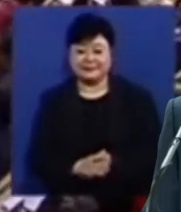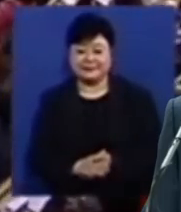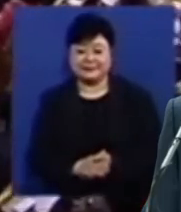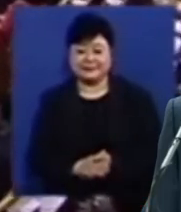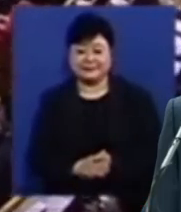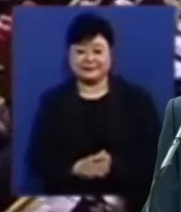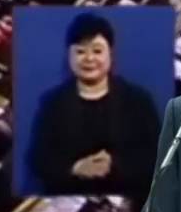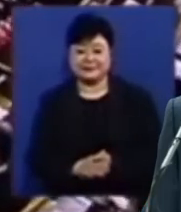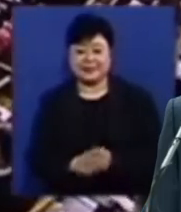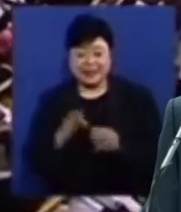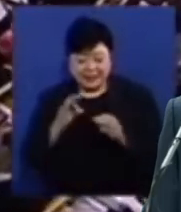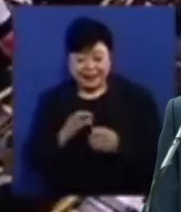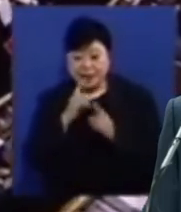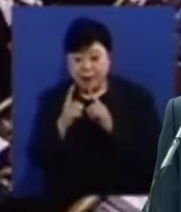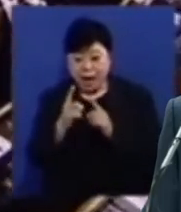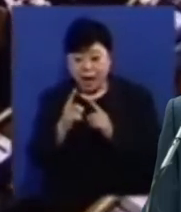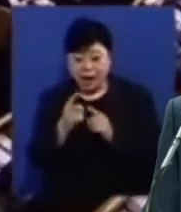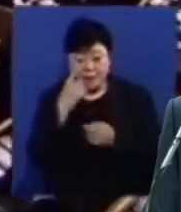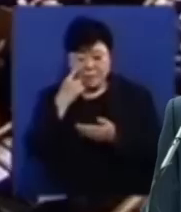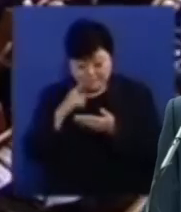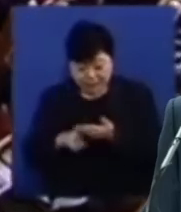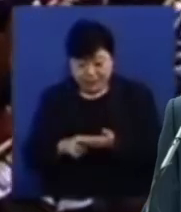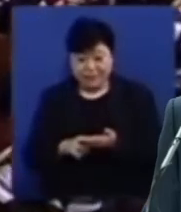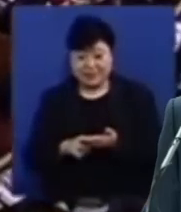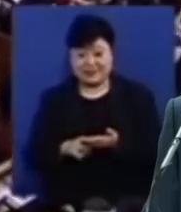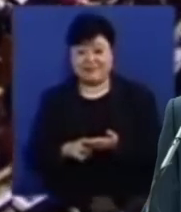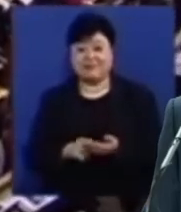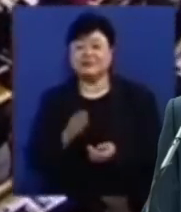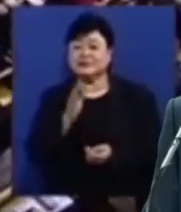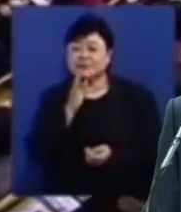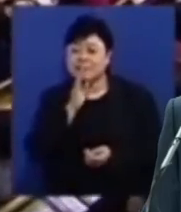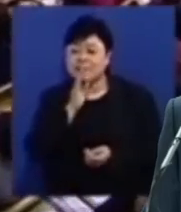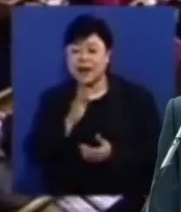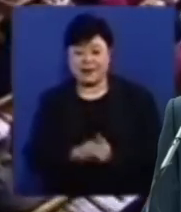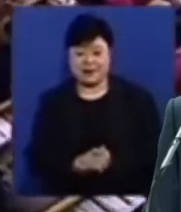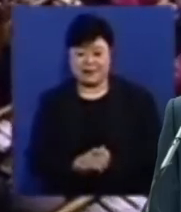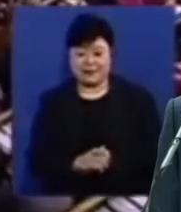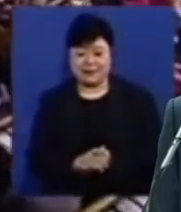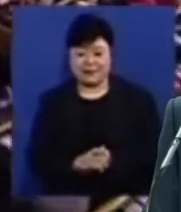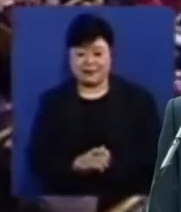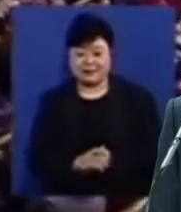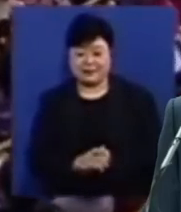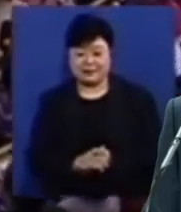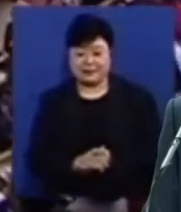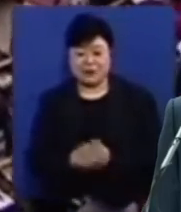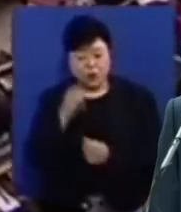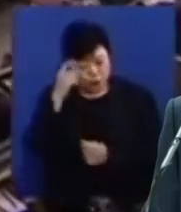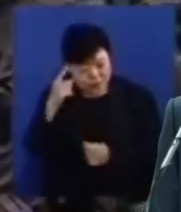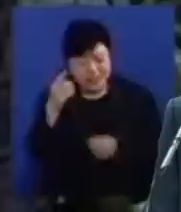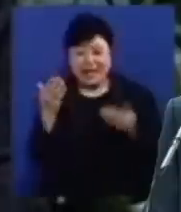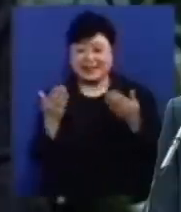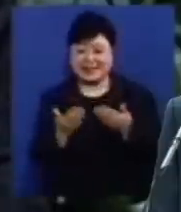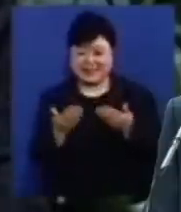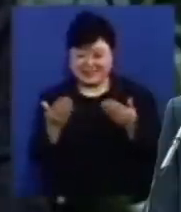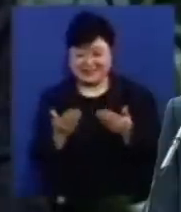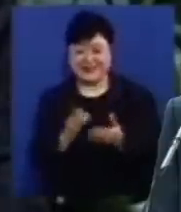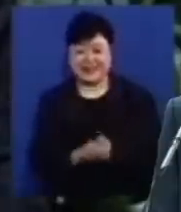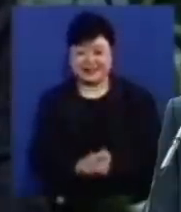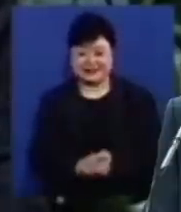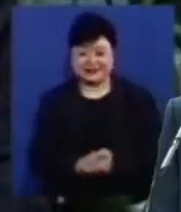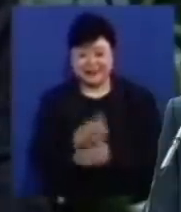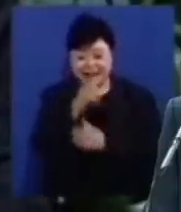이 간단한 진리지만은 이걸 발견한다는 것은 참으로 위대한 일입니다.